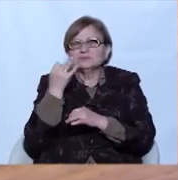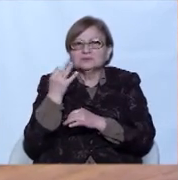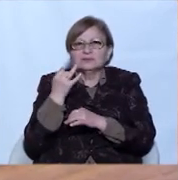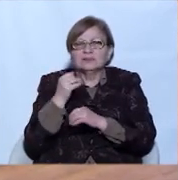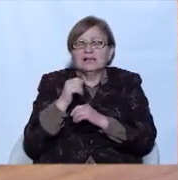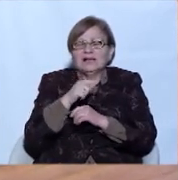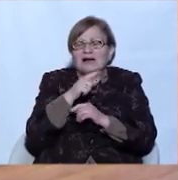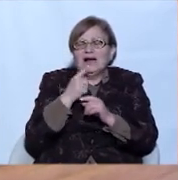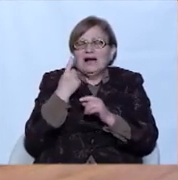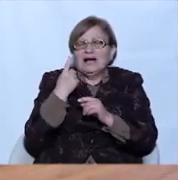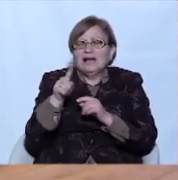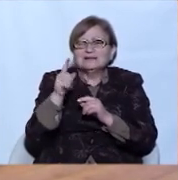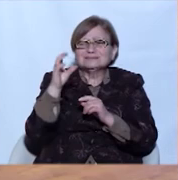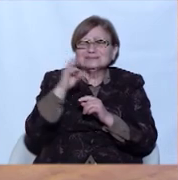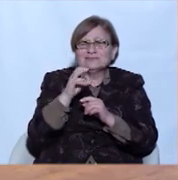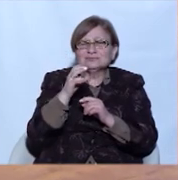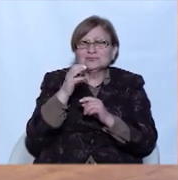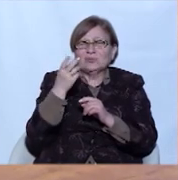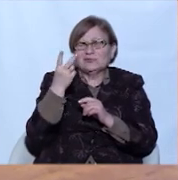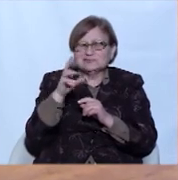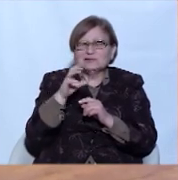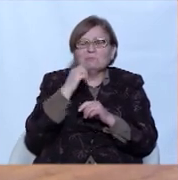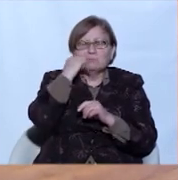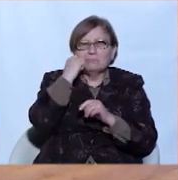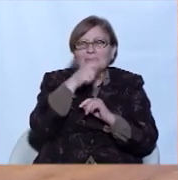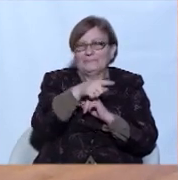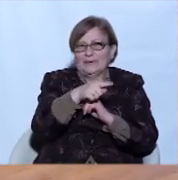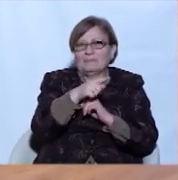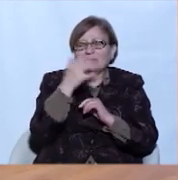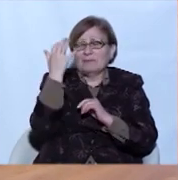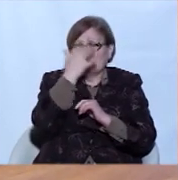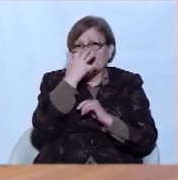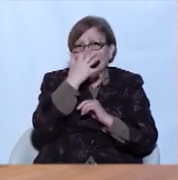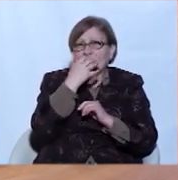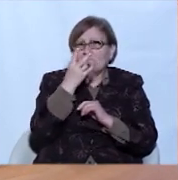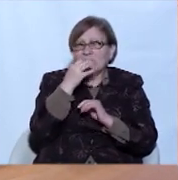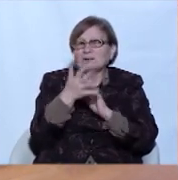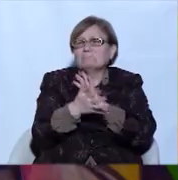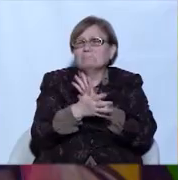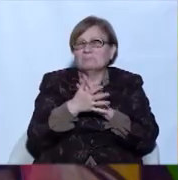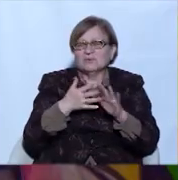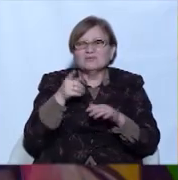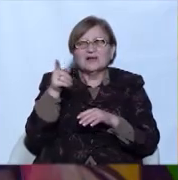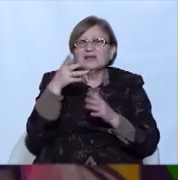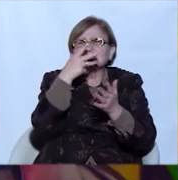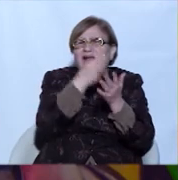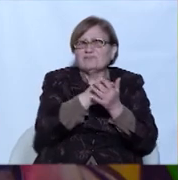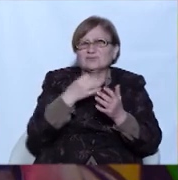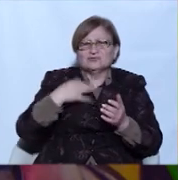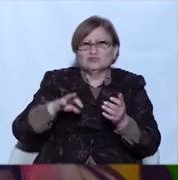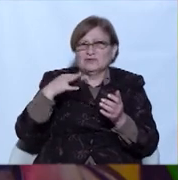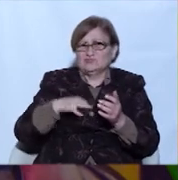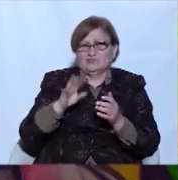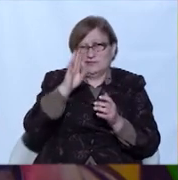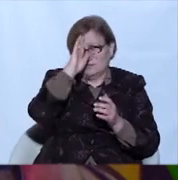მეორე თუ არა მეათე წამიდან ბებია ეთელმა მიუხედავად იმისა რომ ბრმა ზუსტად იცის რომ ეს მისი შვილიშვილი რობერტი